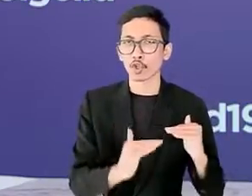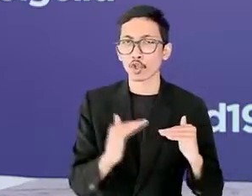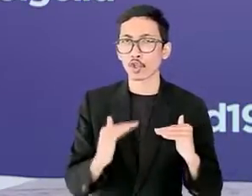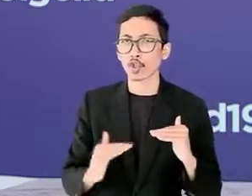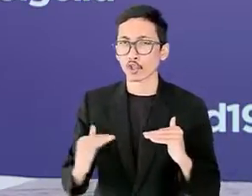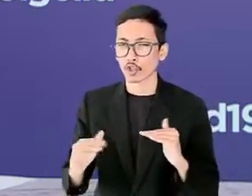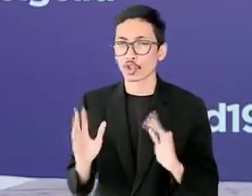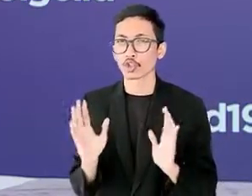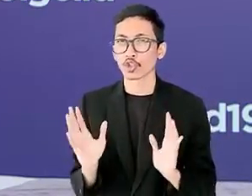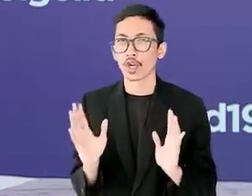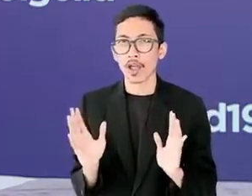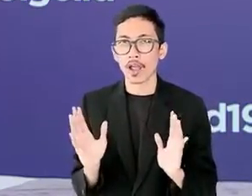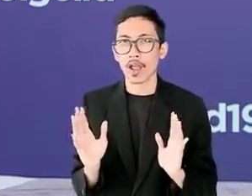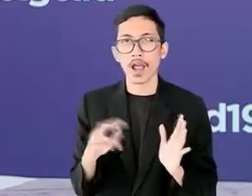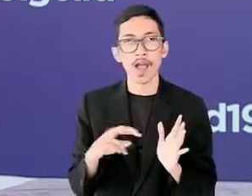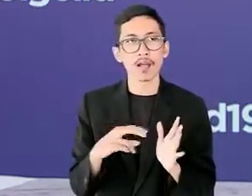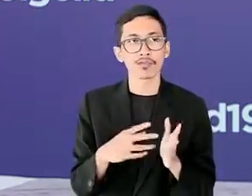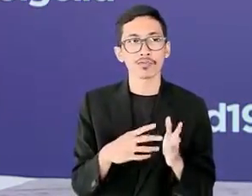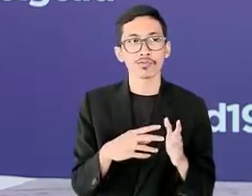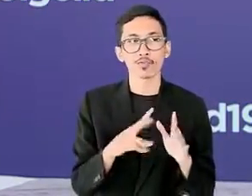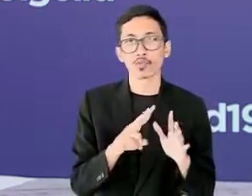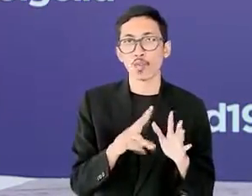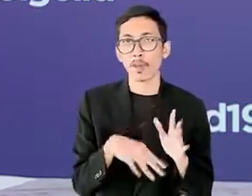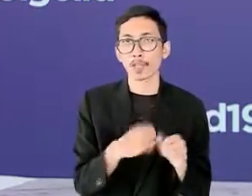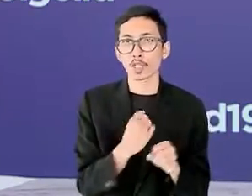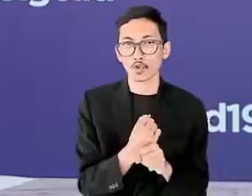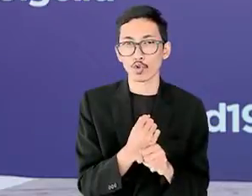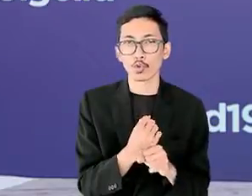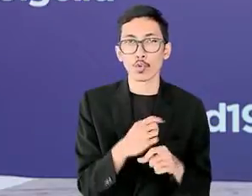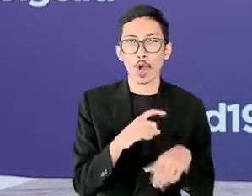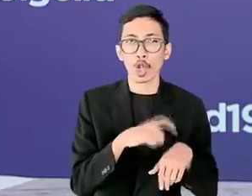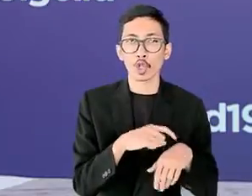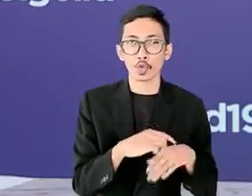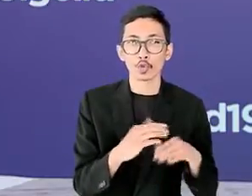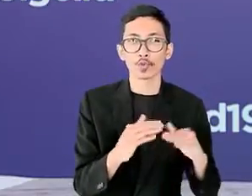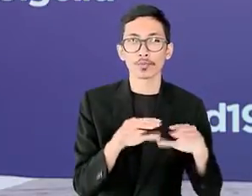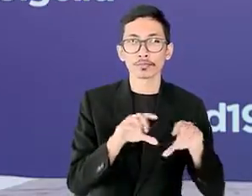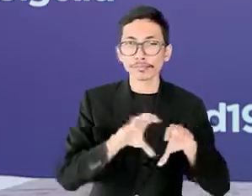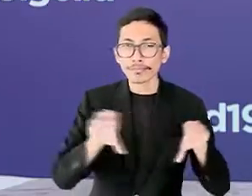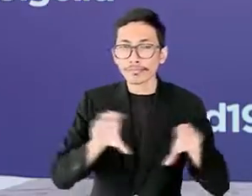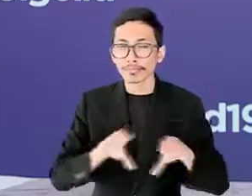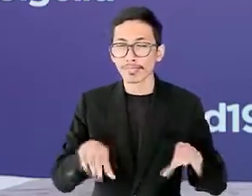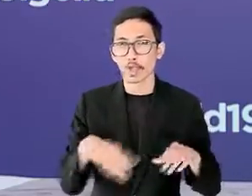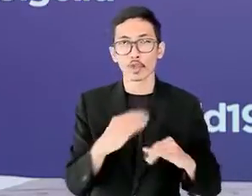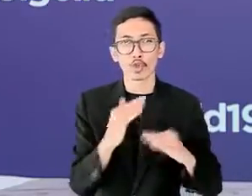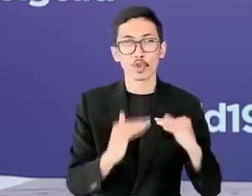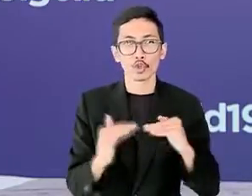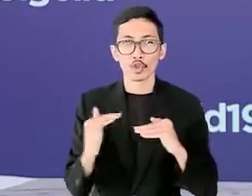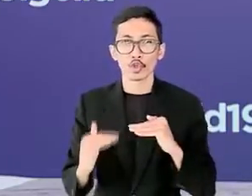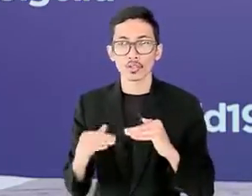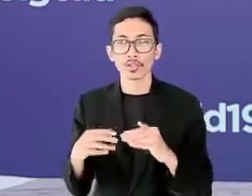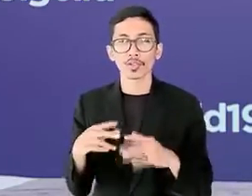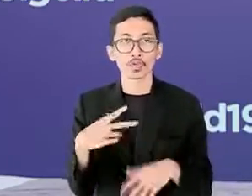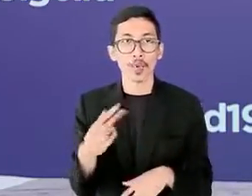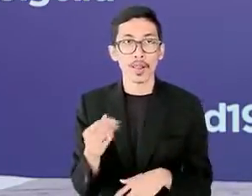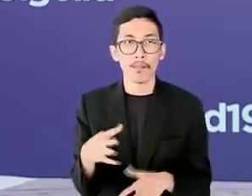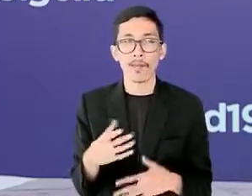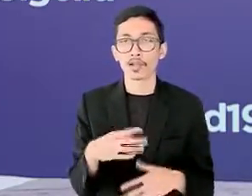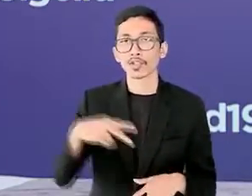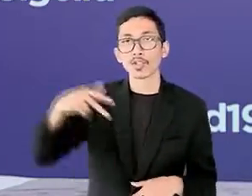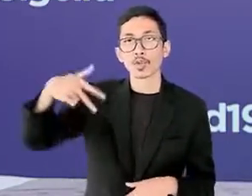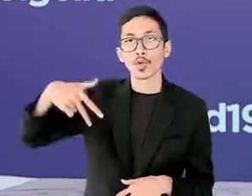positife tiroid selama dua minggu berturut-turut kecuali Sulawesi Barat yang sempat mengalami